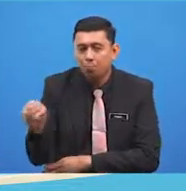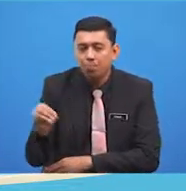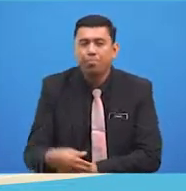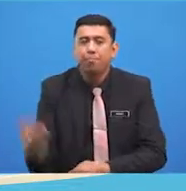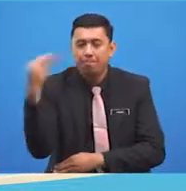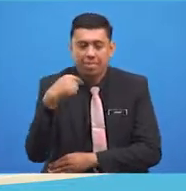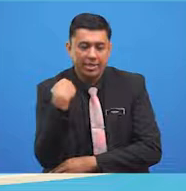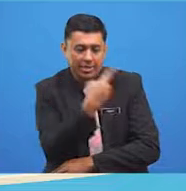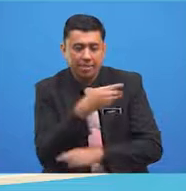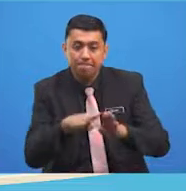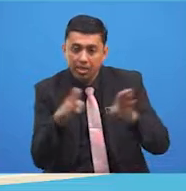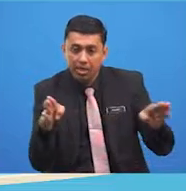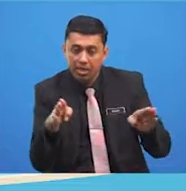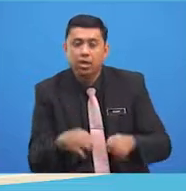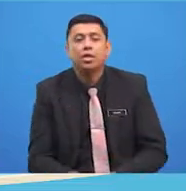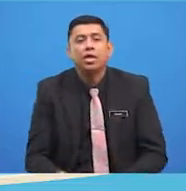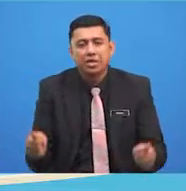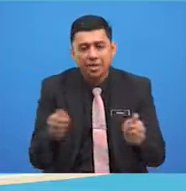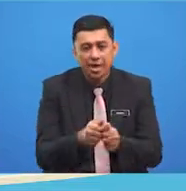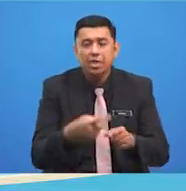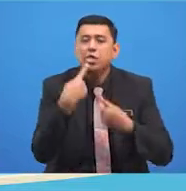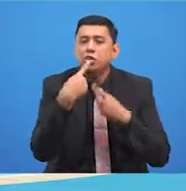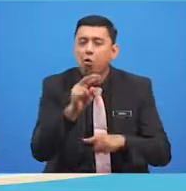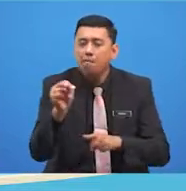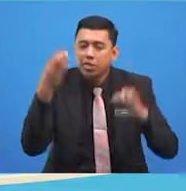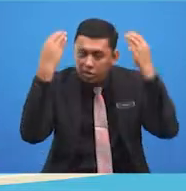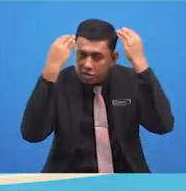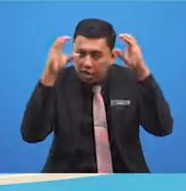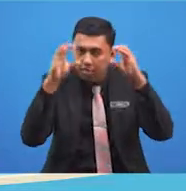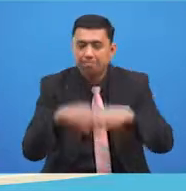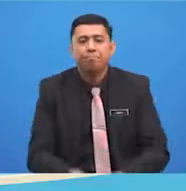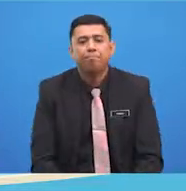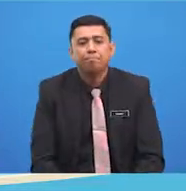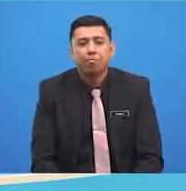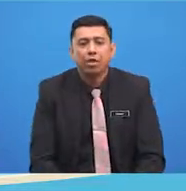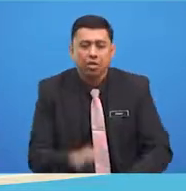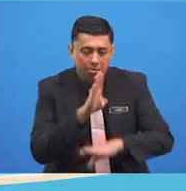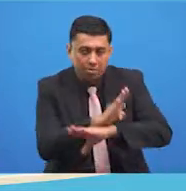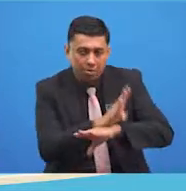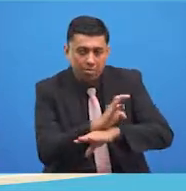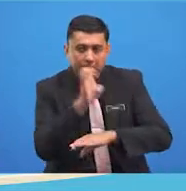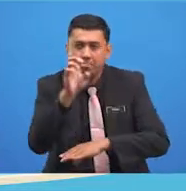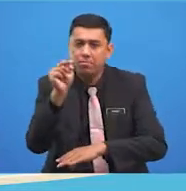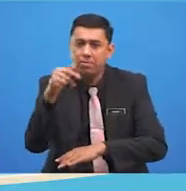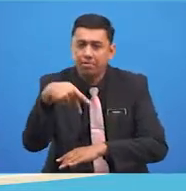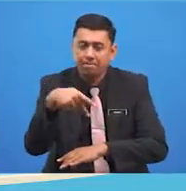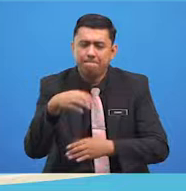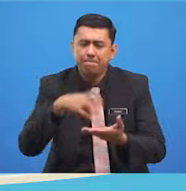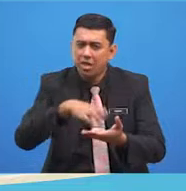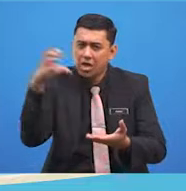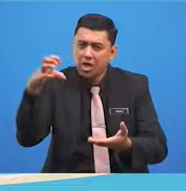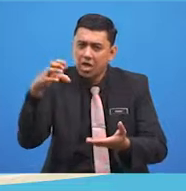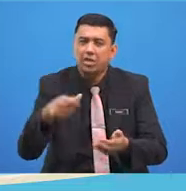Mari kita bandingkan jawapan murid-murid dengan jawapan cikgu. Bauksit ialah batuan enapan yang kaya dengan